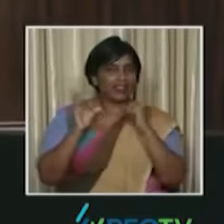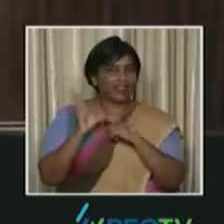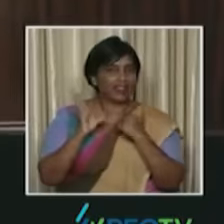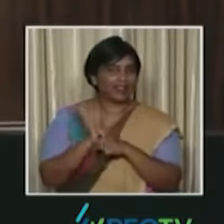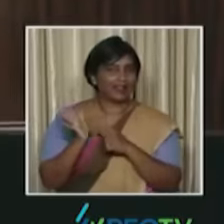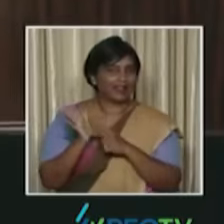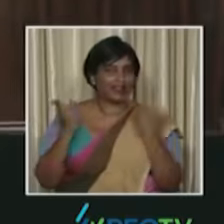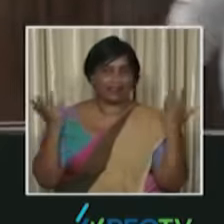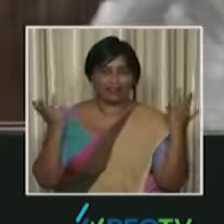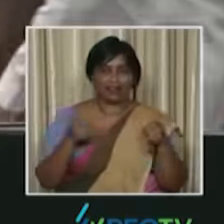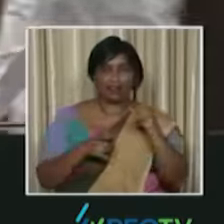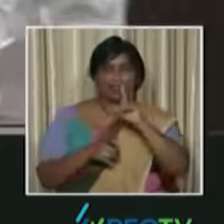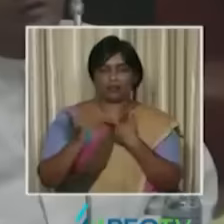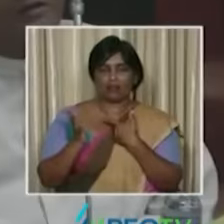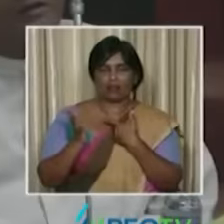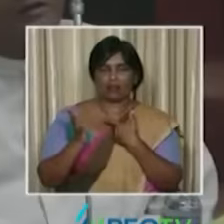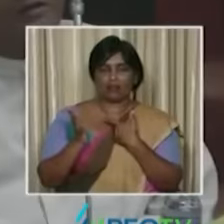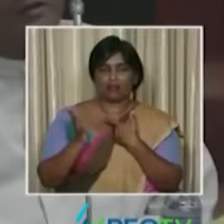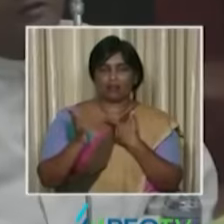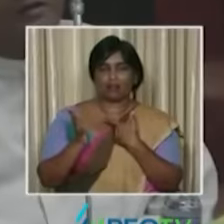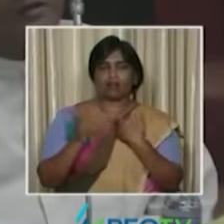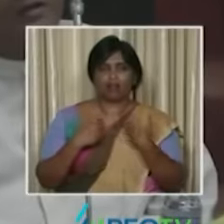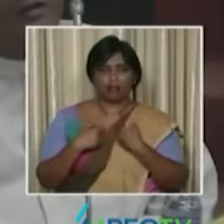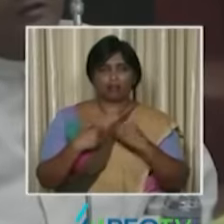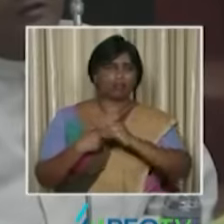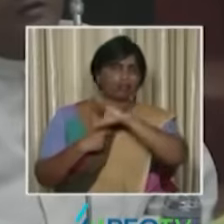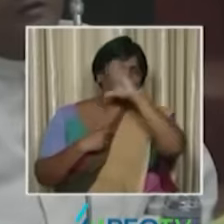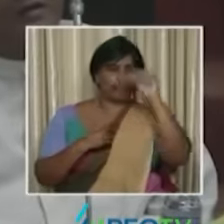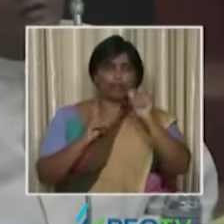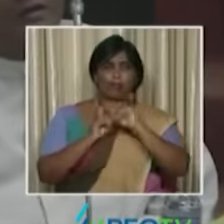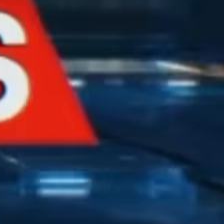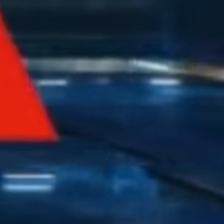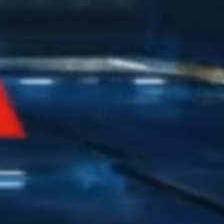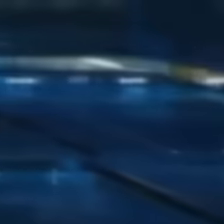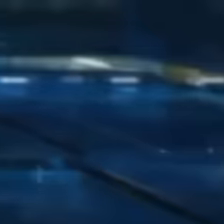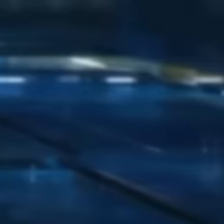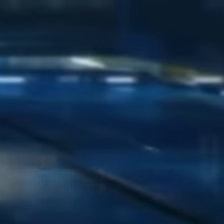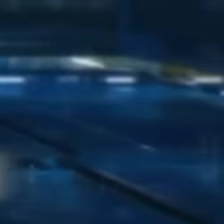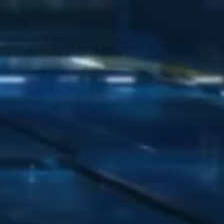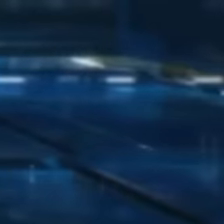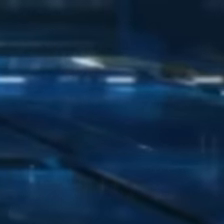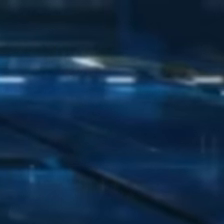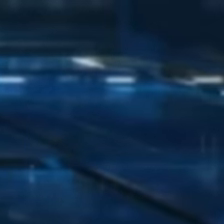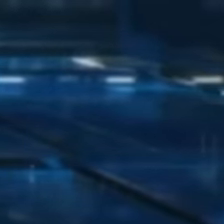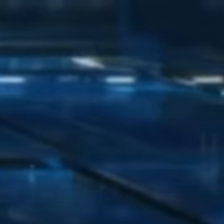කතානායකතුමනි. එතුමා කියපුවා ක්‍රීඩා පද්දේ අනිත් එක අපි දවසක් පාර්ලිමේන්තුවේ විවාද කරුවනේ.